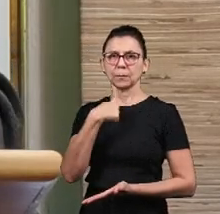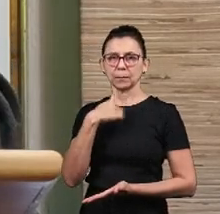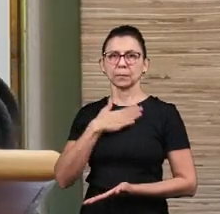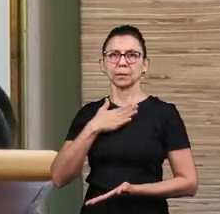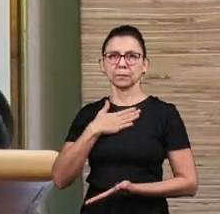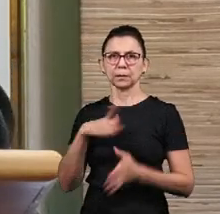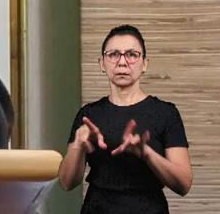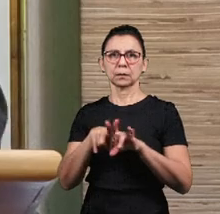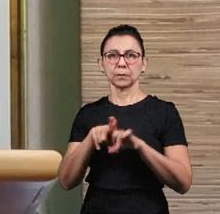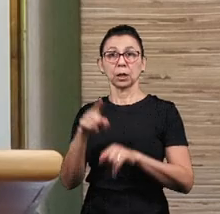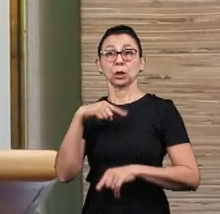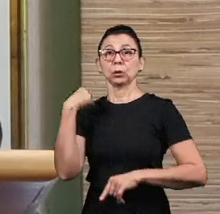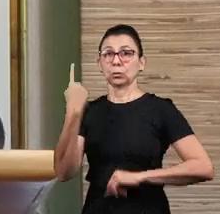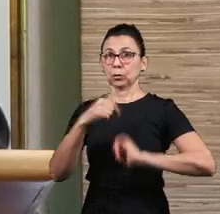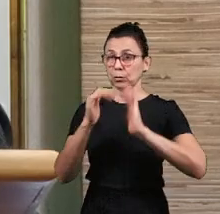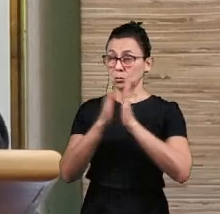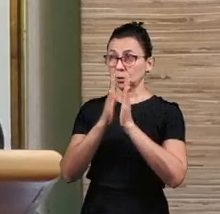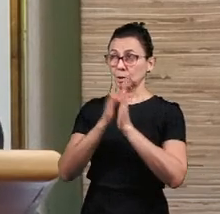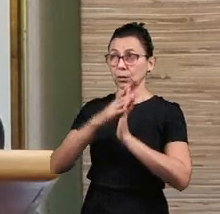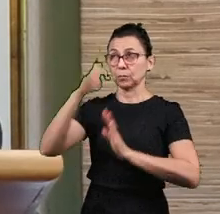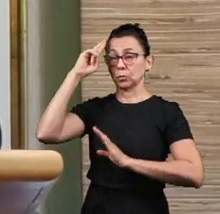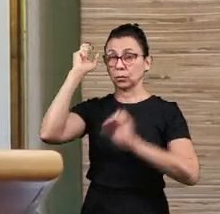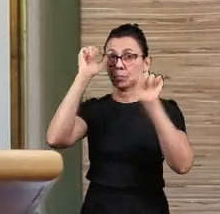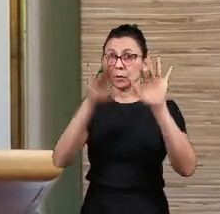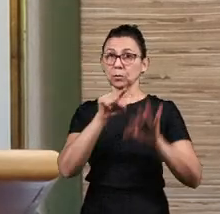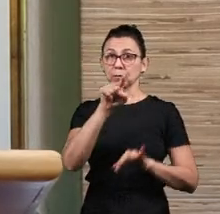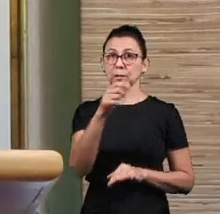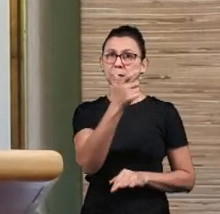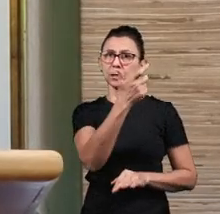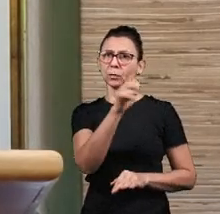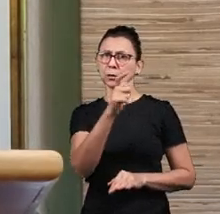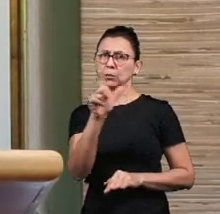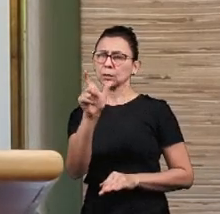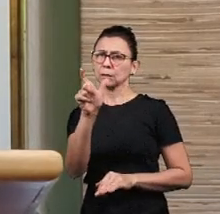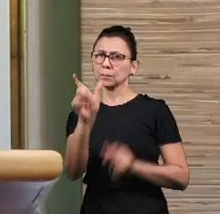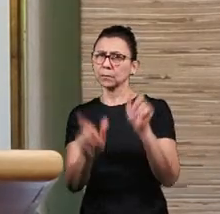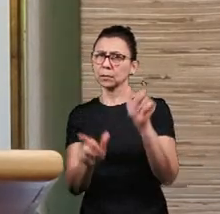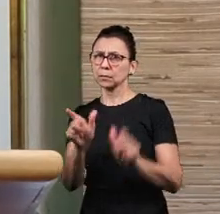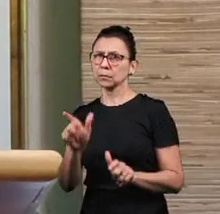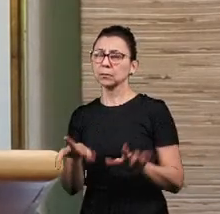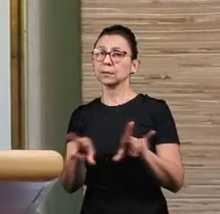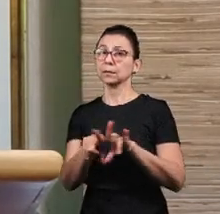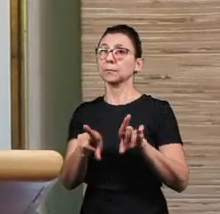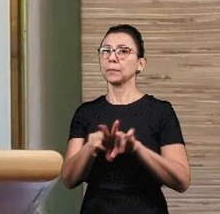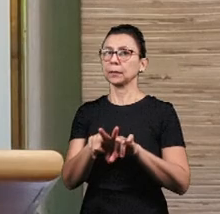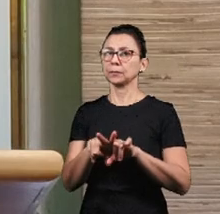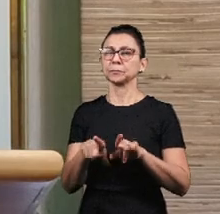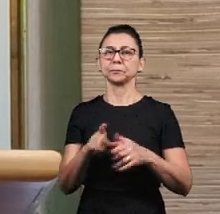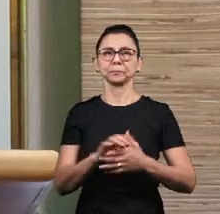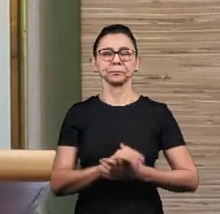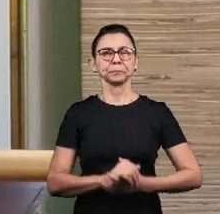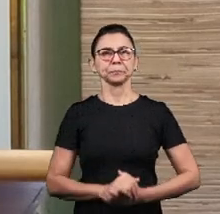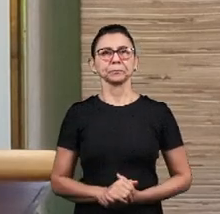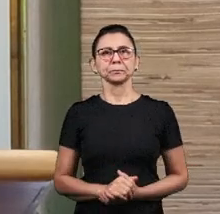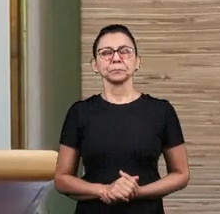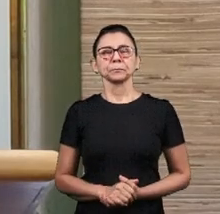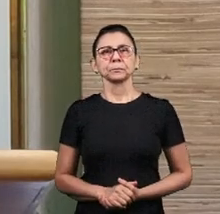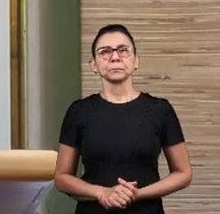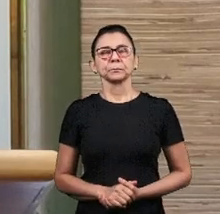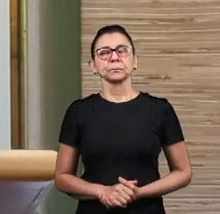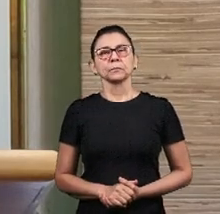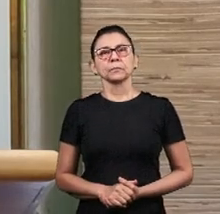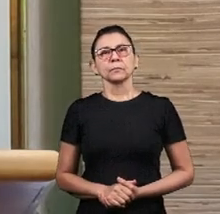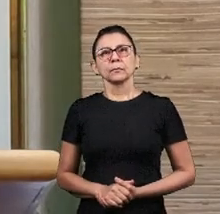les portes pour les autres et aussi pour nous. Donc, les commentaires, c'est cette grande ressource pour nous,